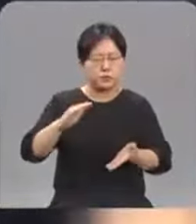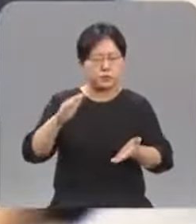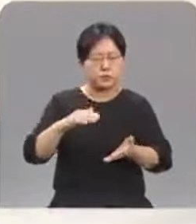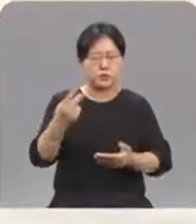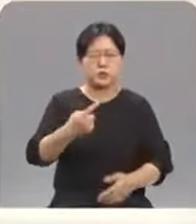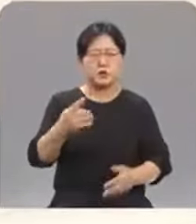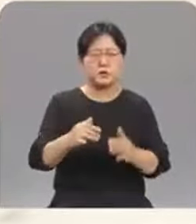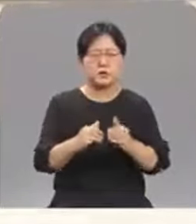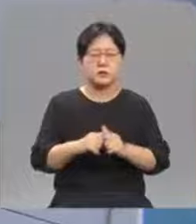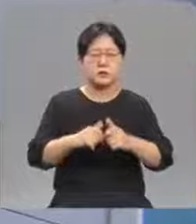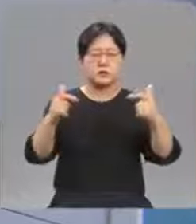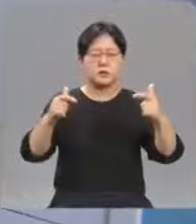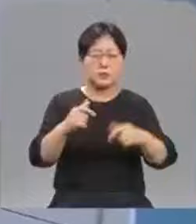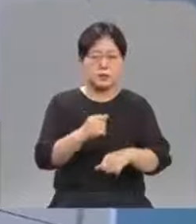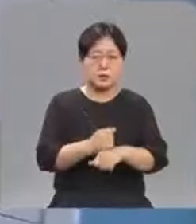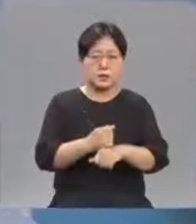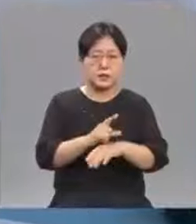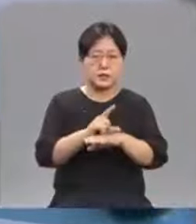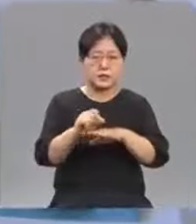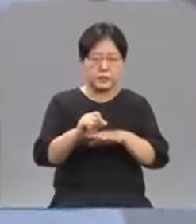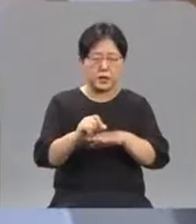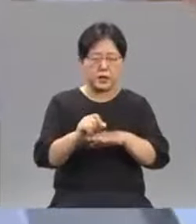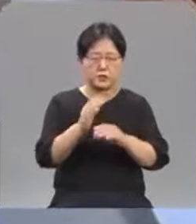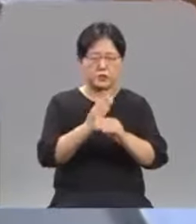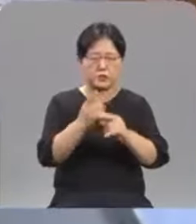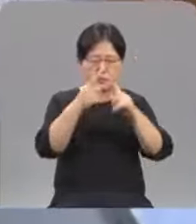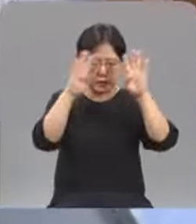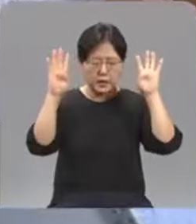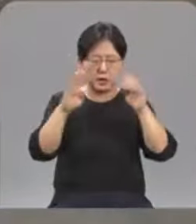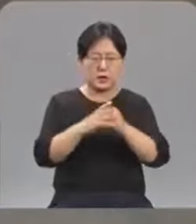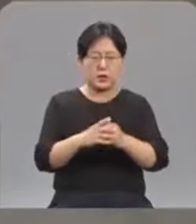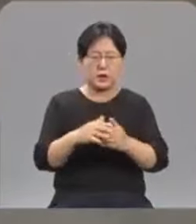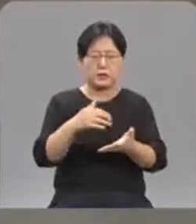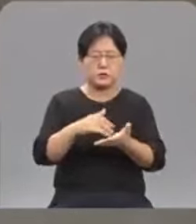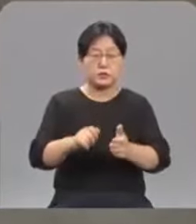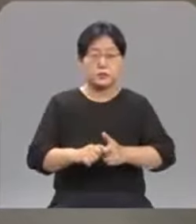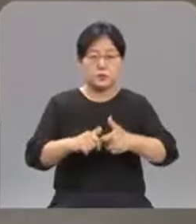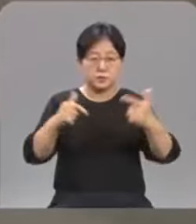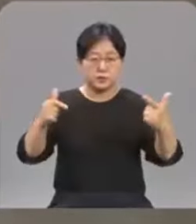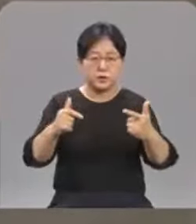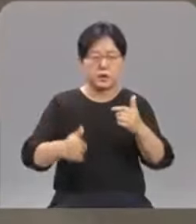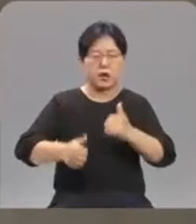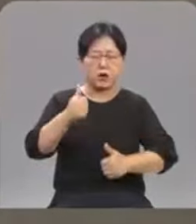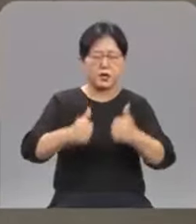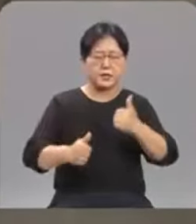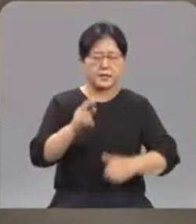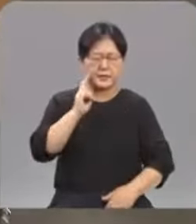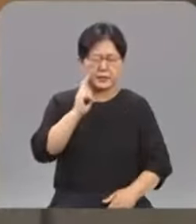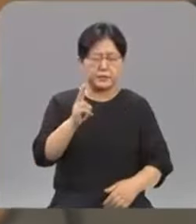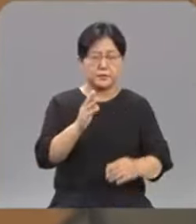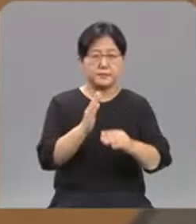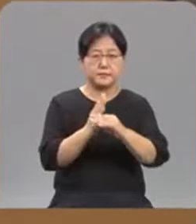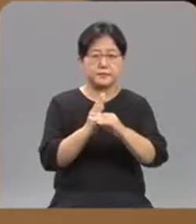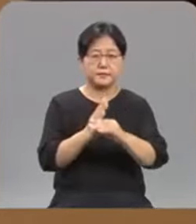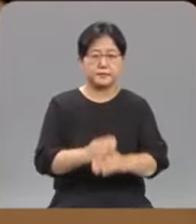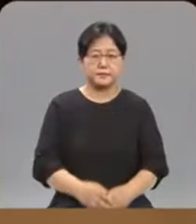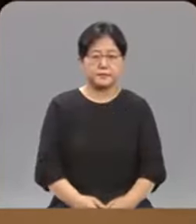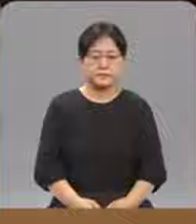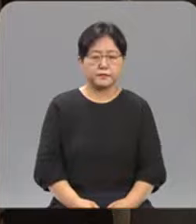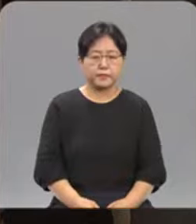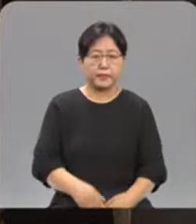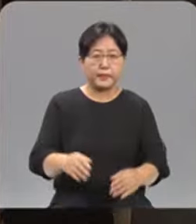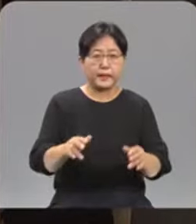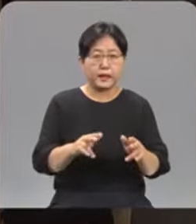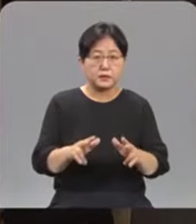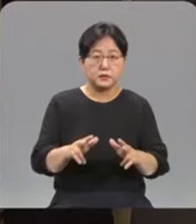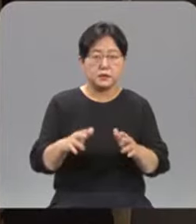1,000명 넘게 늘린 데다 지역 거점 대학들도 앞다투어 증원에 나서면서 경쟁이 더욱 치열해졌습니다.